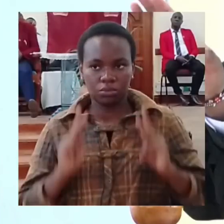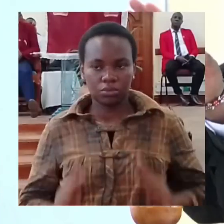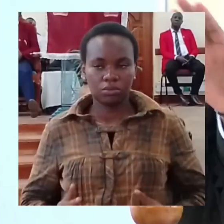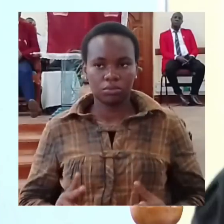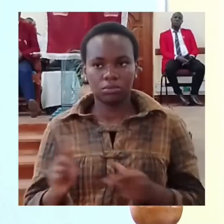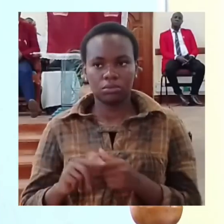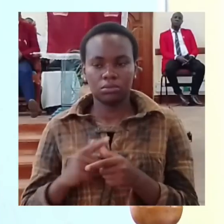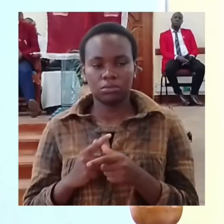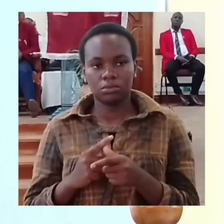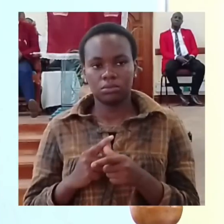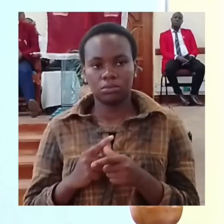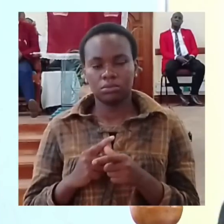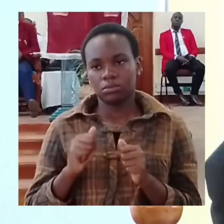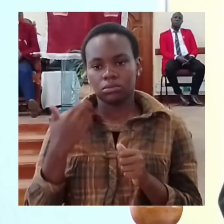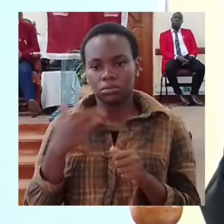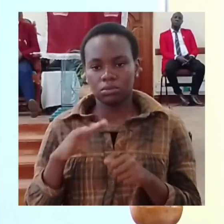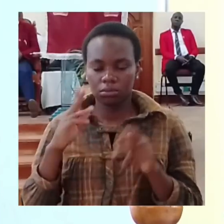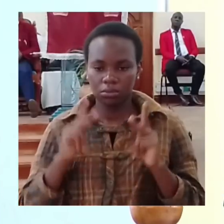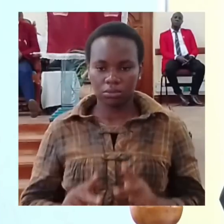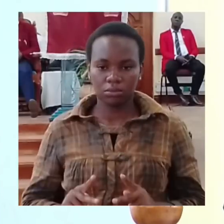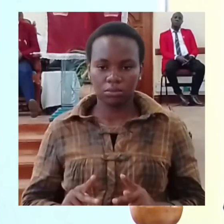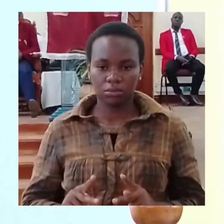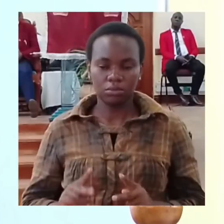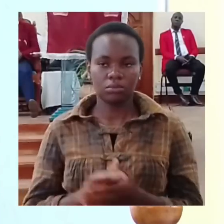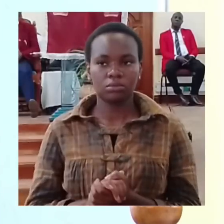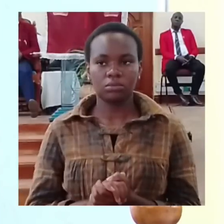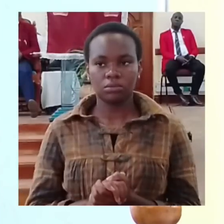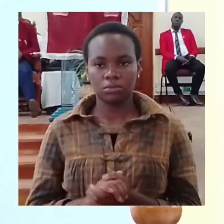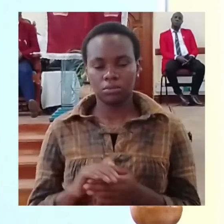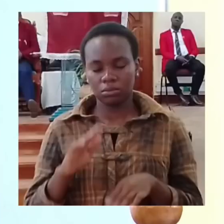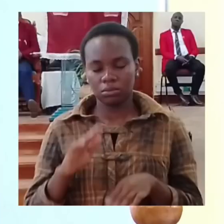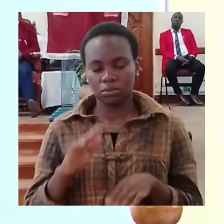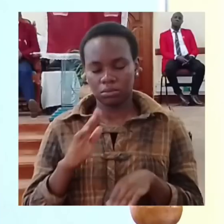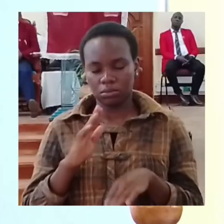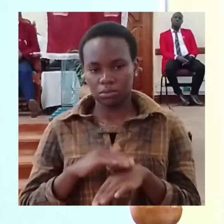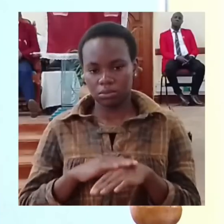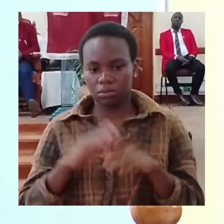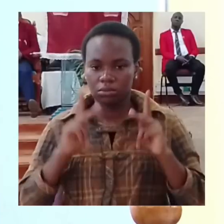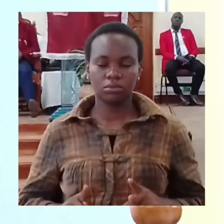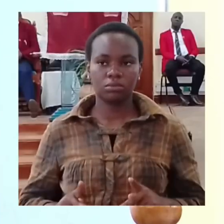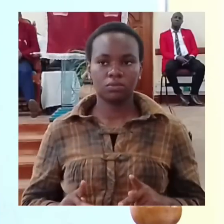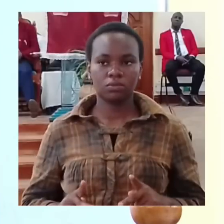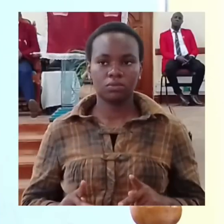kĩ? We nĩwe mũũru. Niĩ ndĩ mwega.